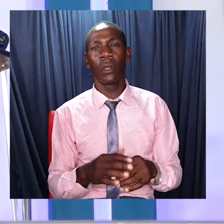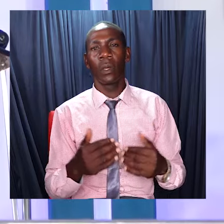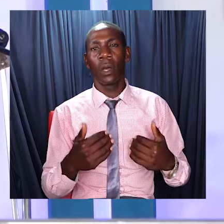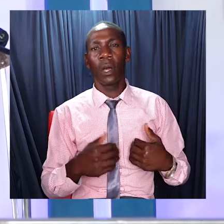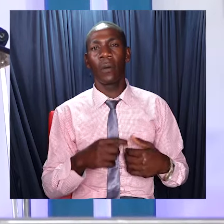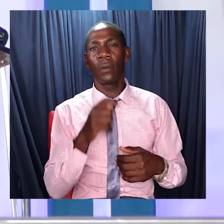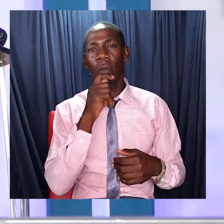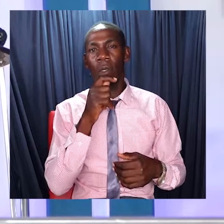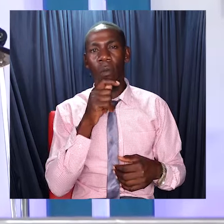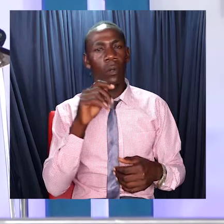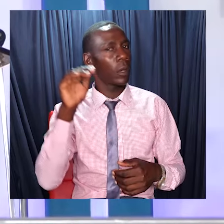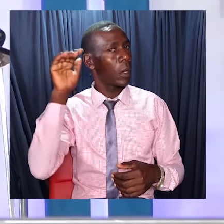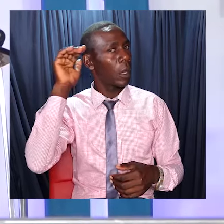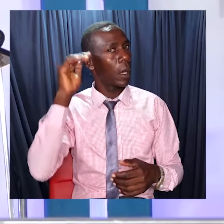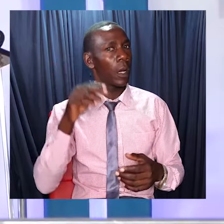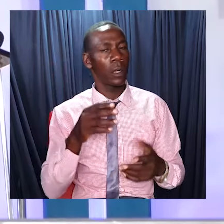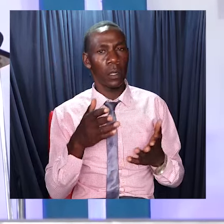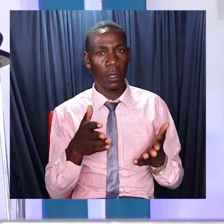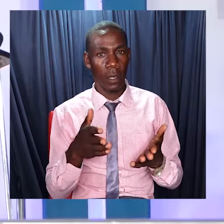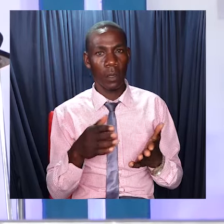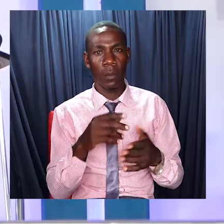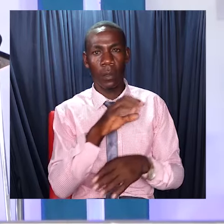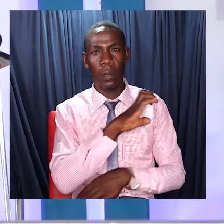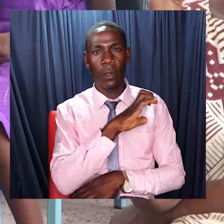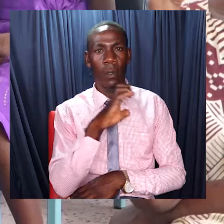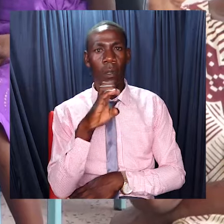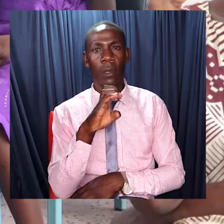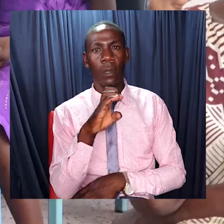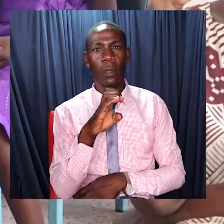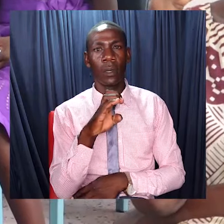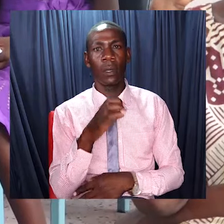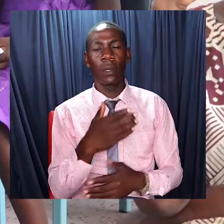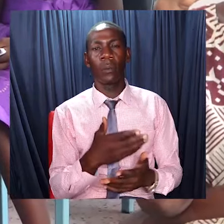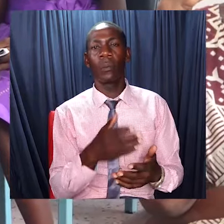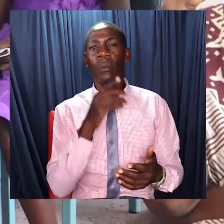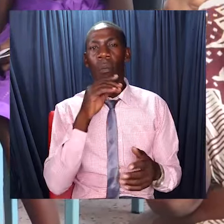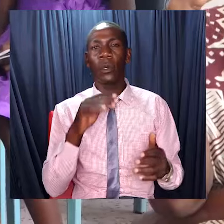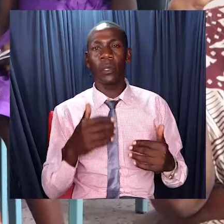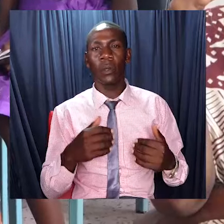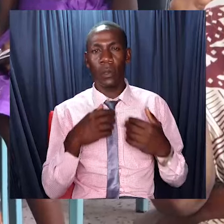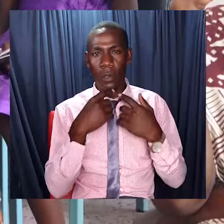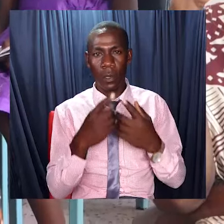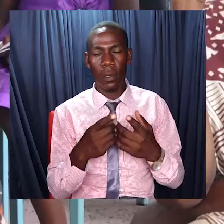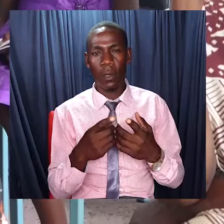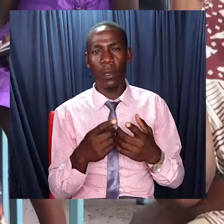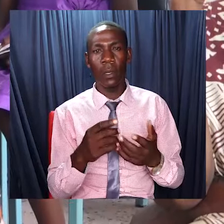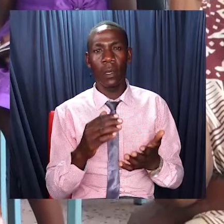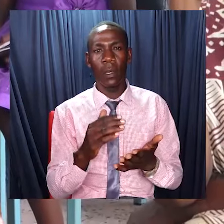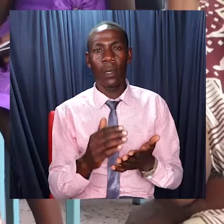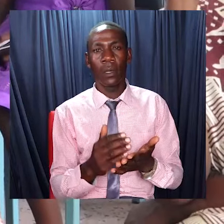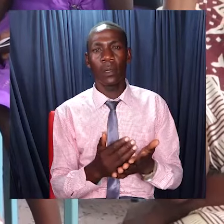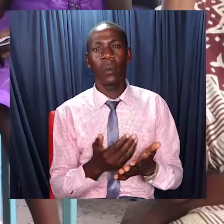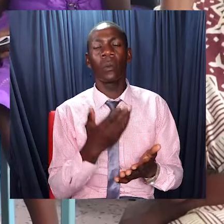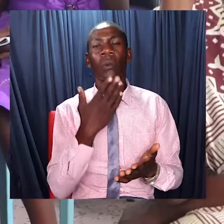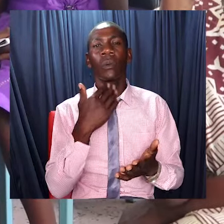ushuhuda mwingi mtakujasikia Pasaka. There are so many testimonies that you are going vijana to hear. Vijana wengi wanashuhudia huko wamepata kazi. So many young men are wengine walikuwa na haja ya